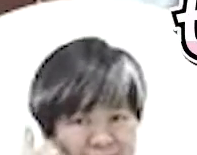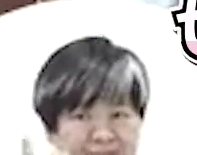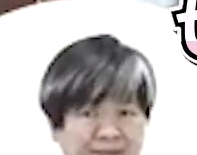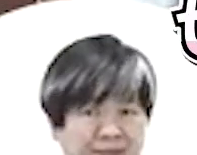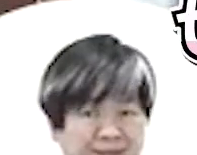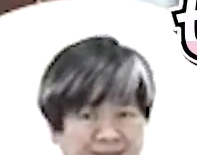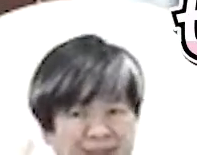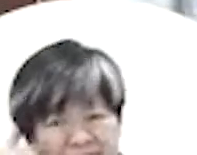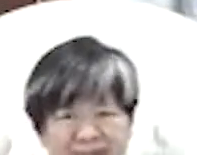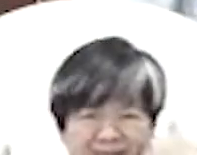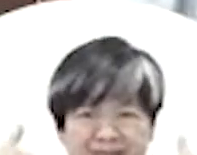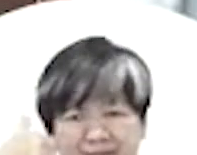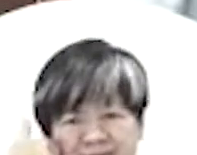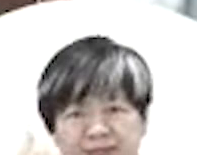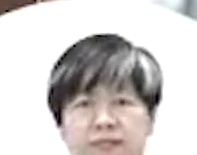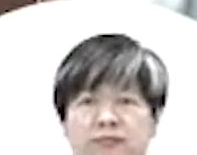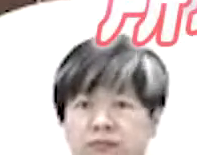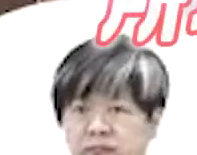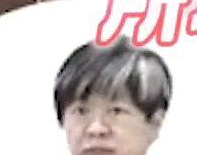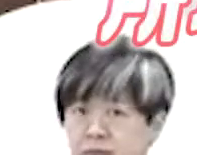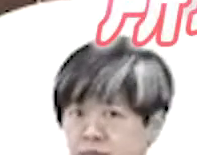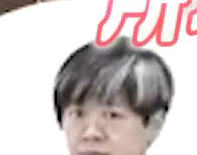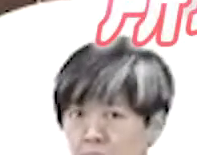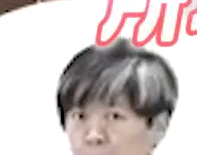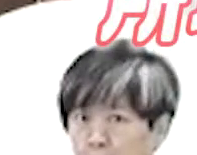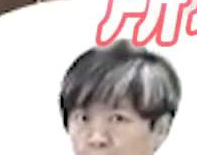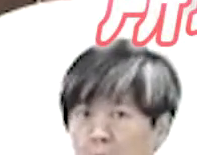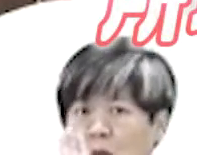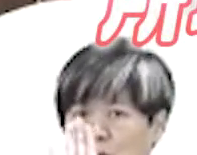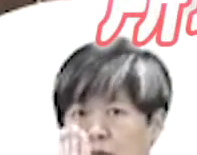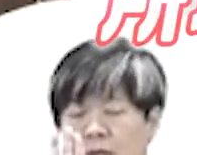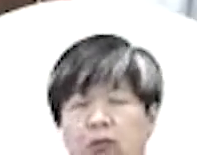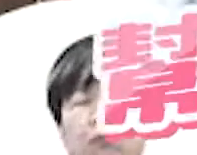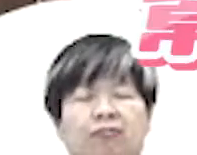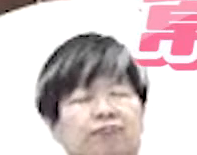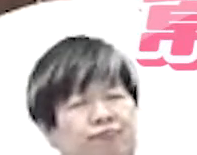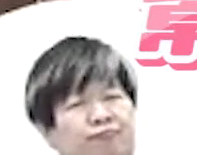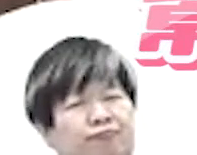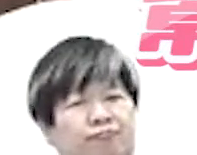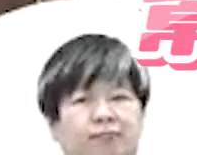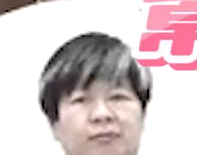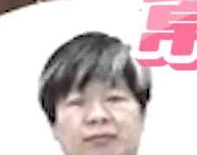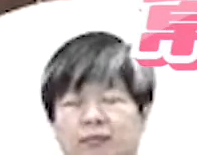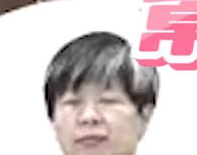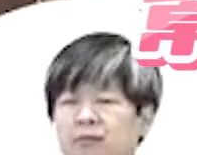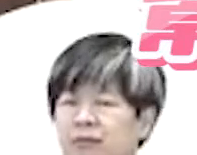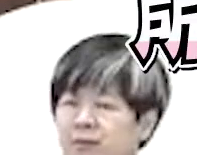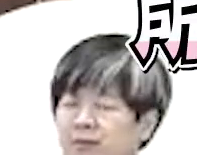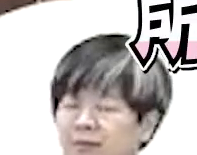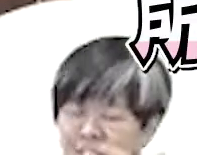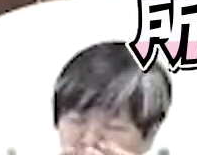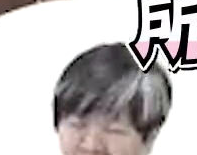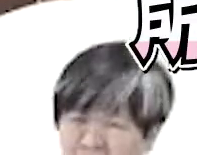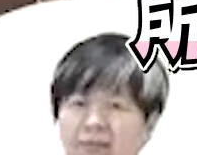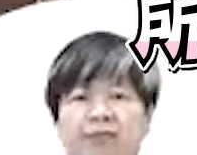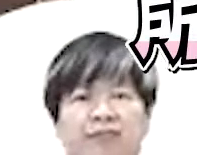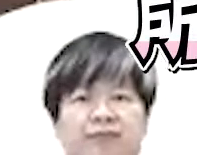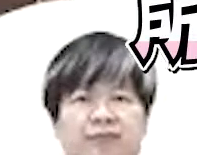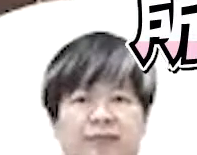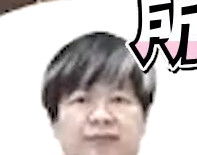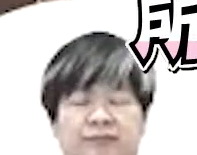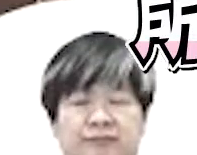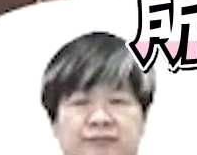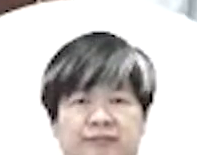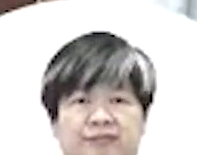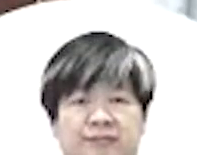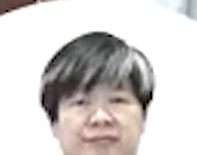的啊，多帮我们接的啊，所以我真的我是很谢谢他们帮了太多太多的忙，所以今天我是借